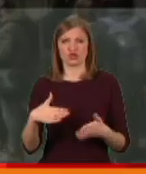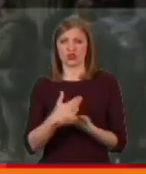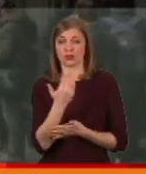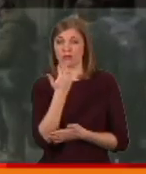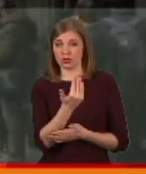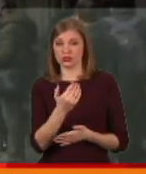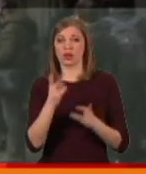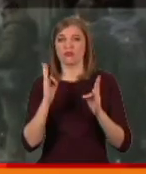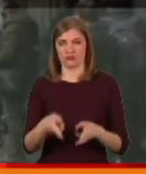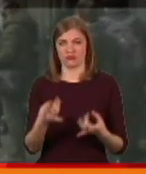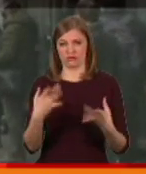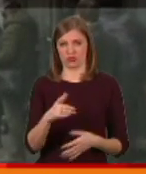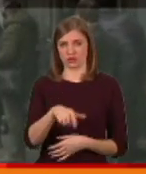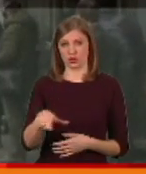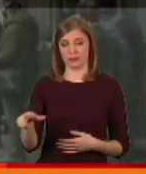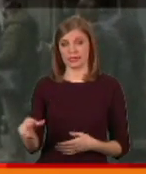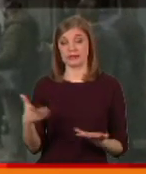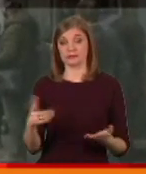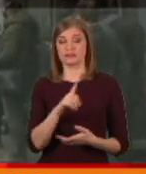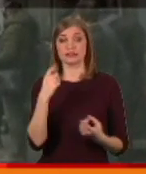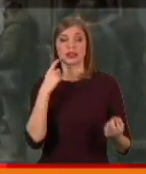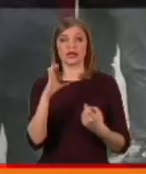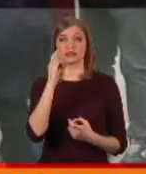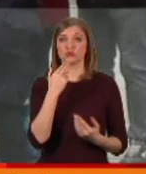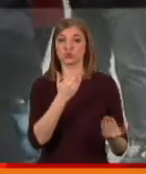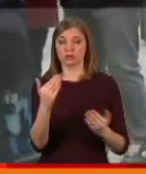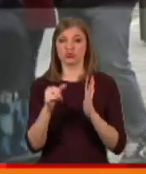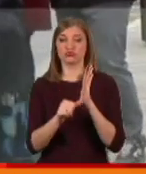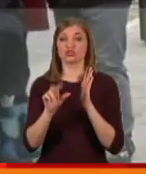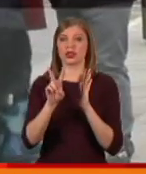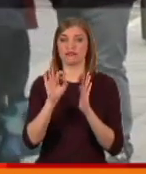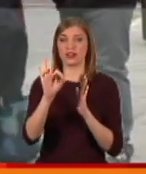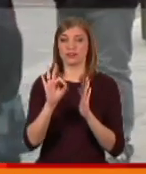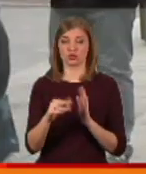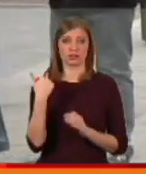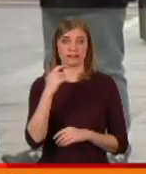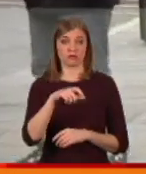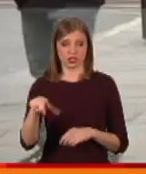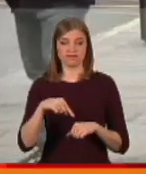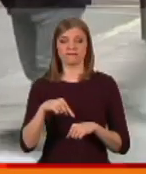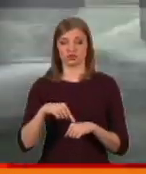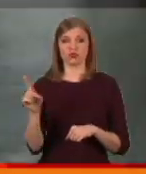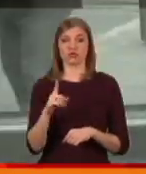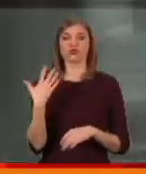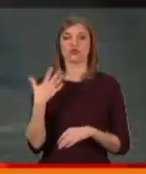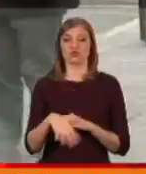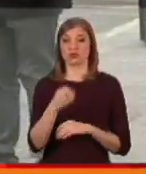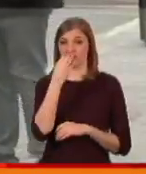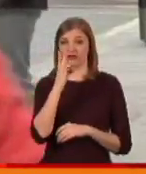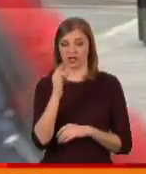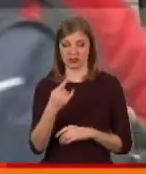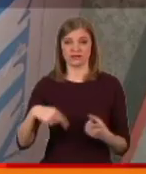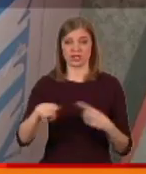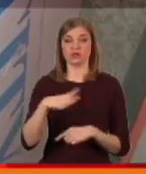політиків, постраждають прості громадяни. За даними соцопитувань, 62% британців відчувають, що вже у квітні